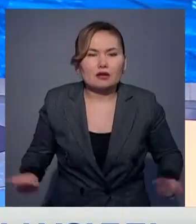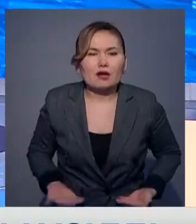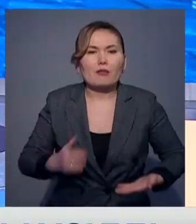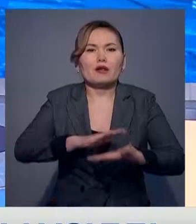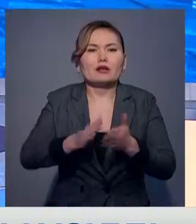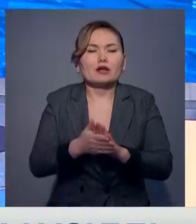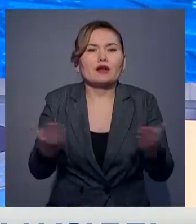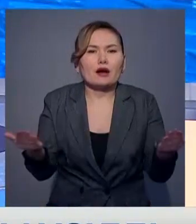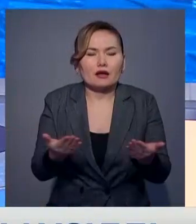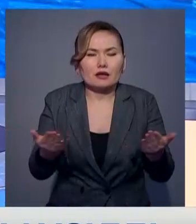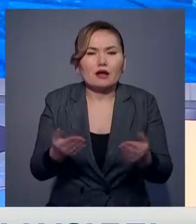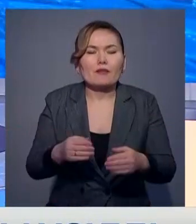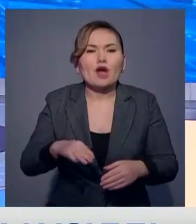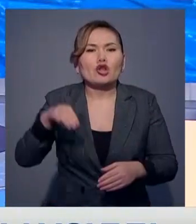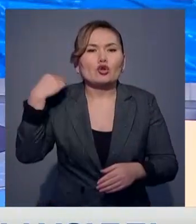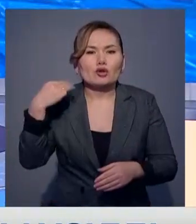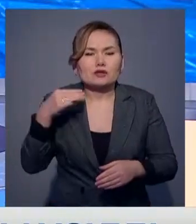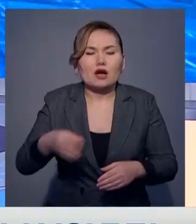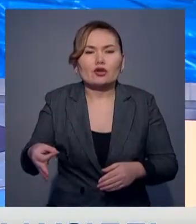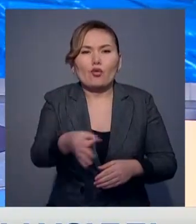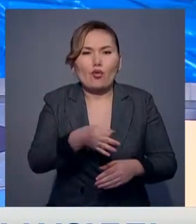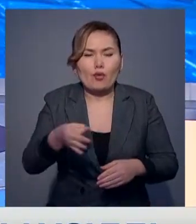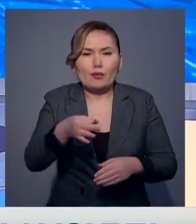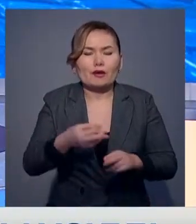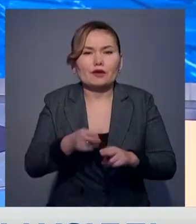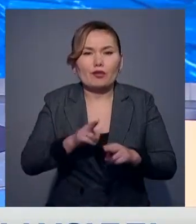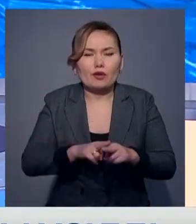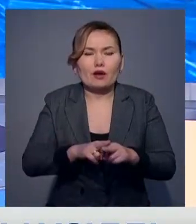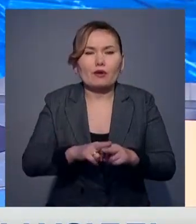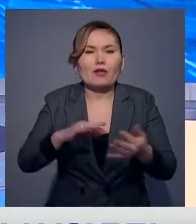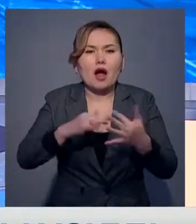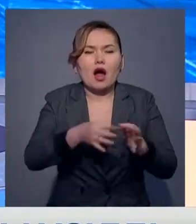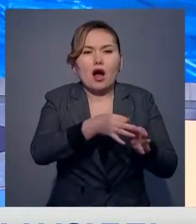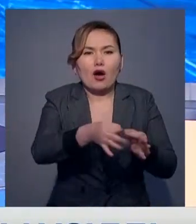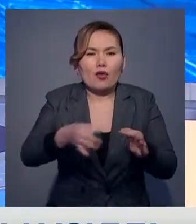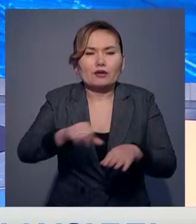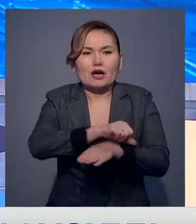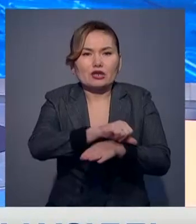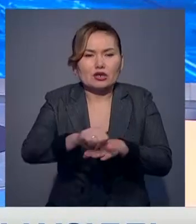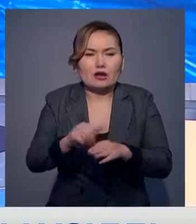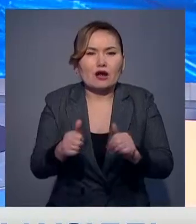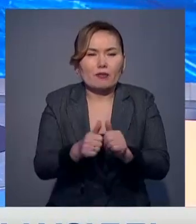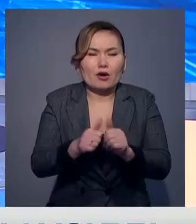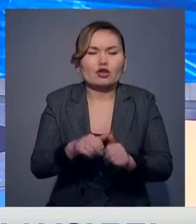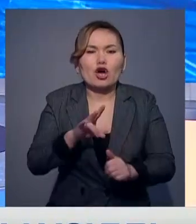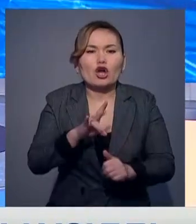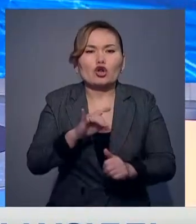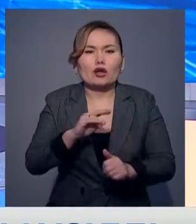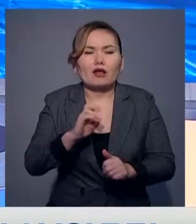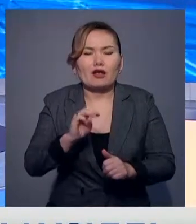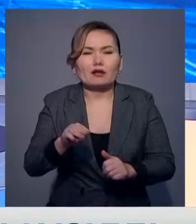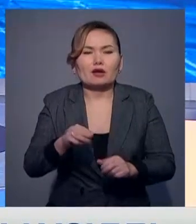ма? Иә, қазір Түркістан облысына және кері қарай Түркістан облысының шекарасындағы Нұрлыкент ауылы